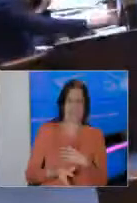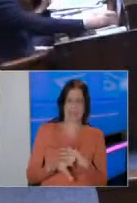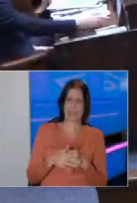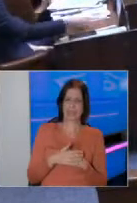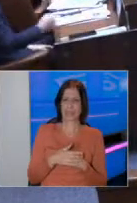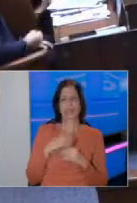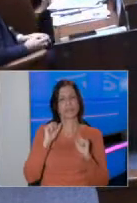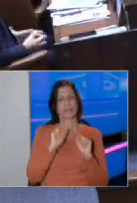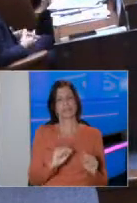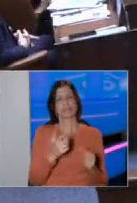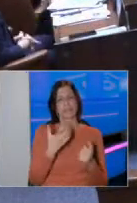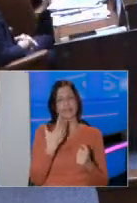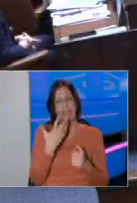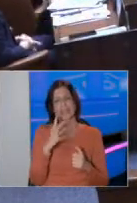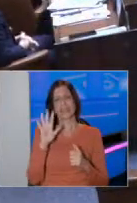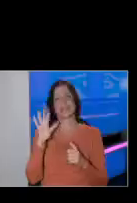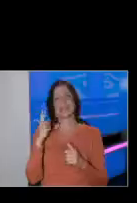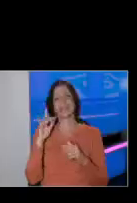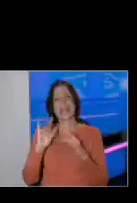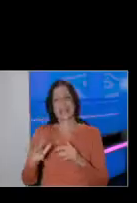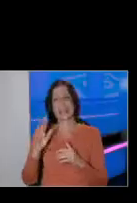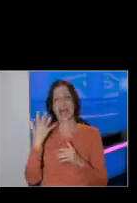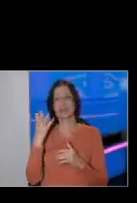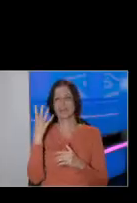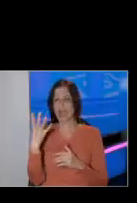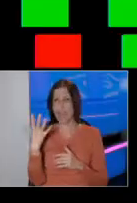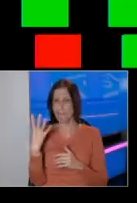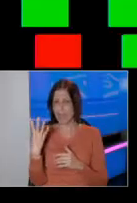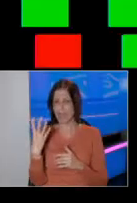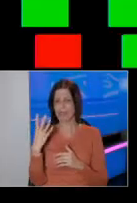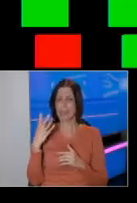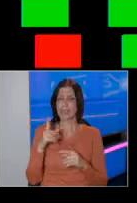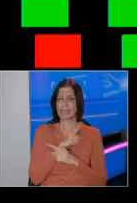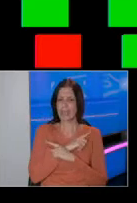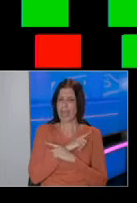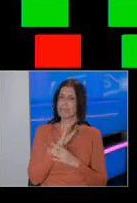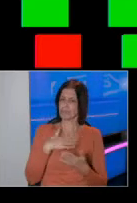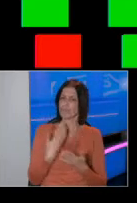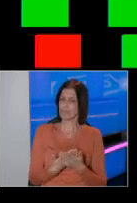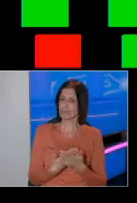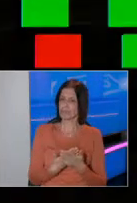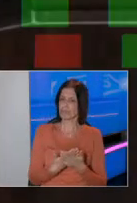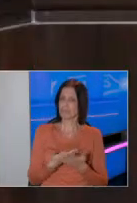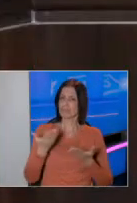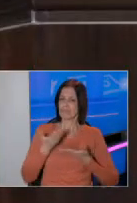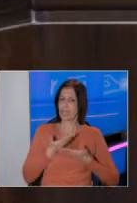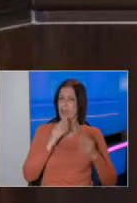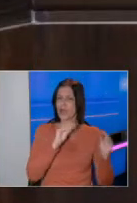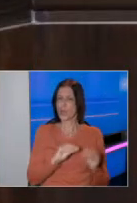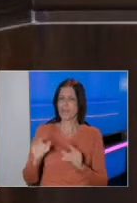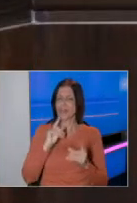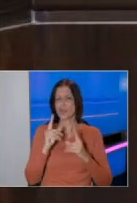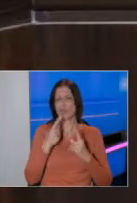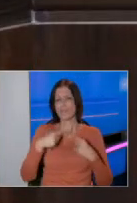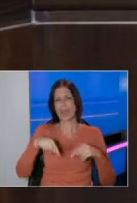נתניהו. בעד 61, נגד 54, אין נמנעים. אני קובע שהצעת החוק התקבלה בקריאה הטרומית ותועבר לדיון בוועדת